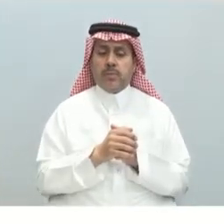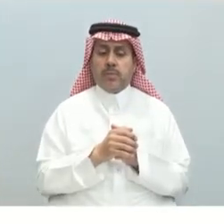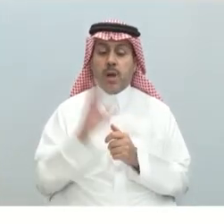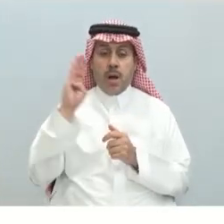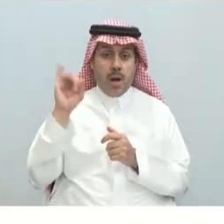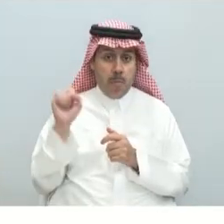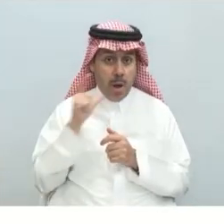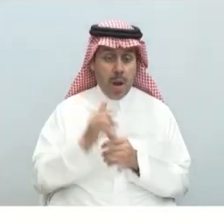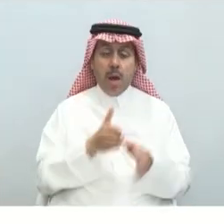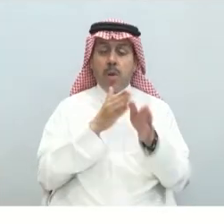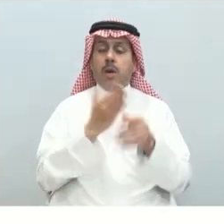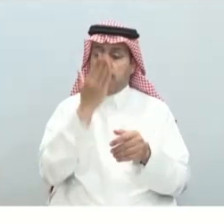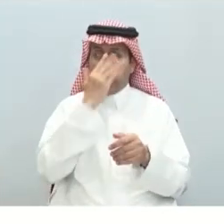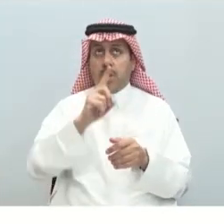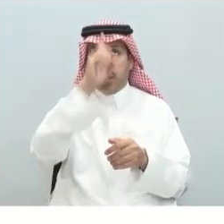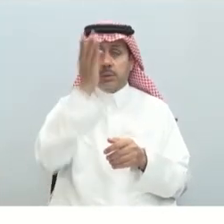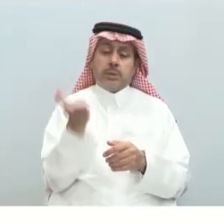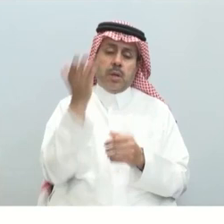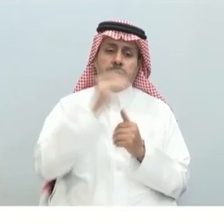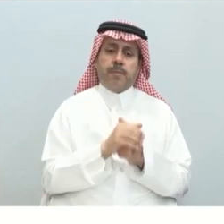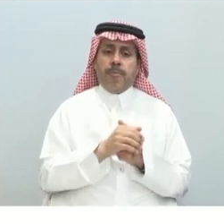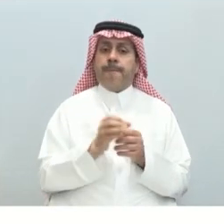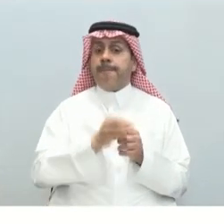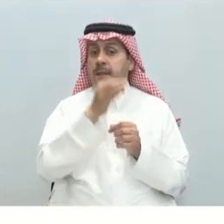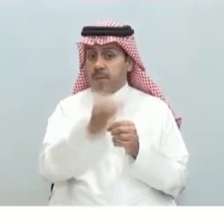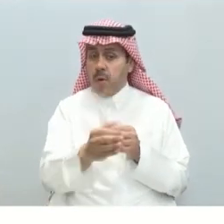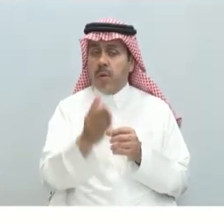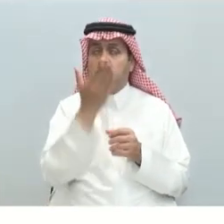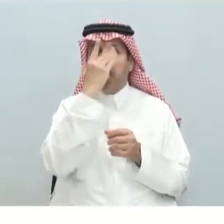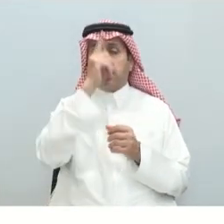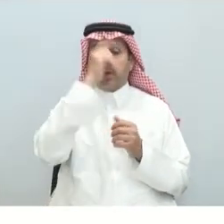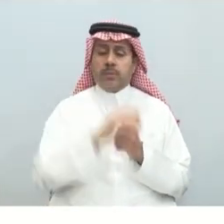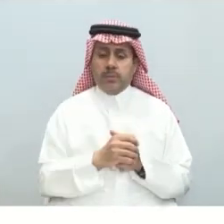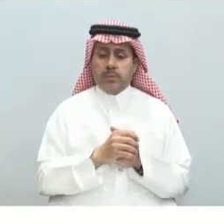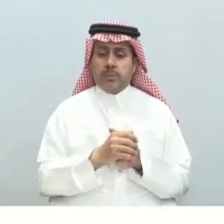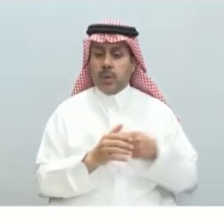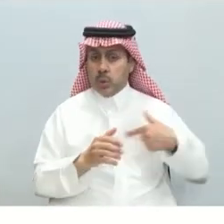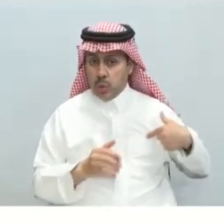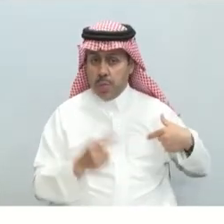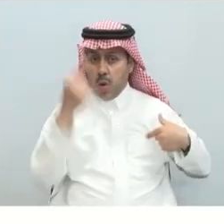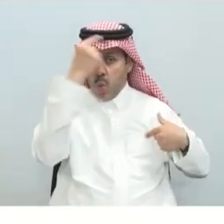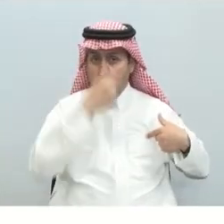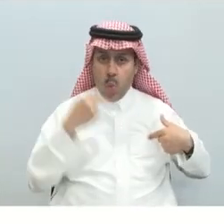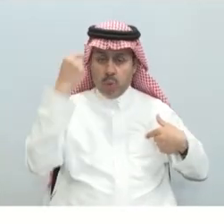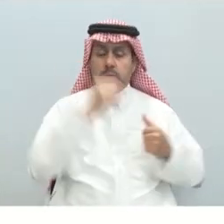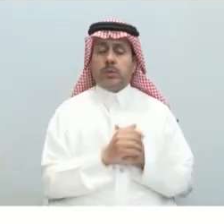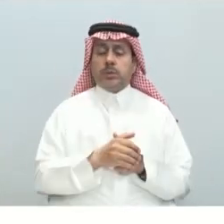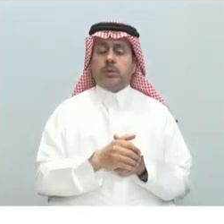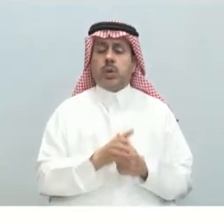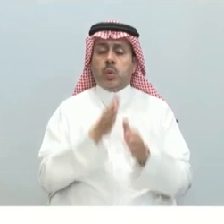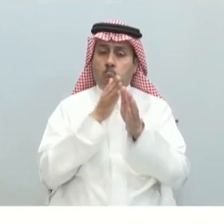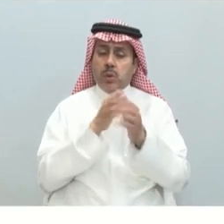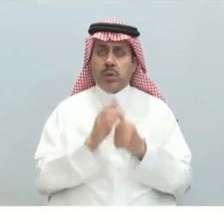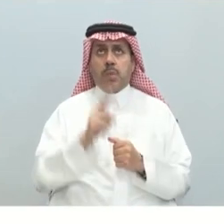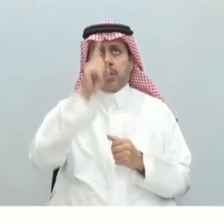لكمال الاقبال على عباده الله تعالى في مواضع عبادته فسمي الوجه وجها لانه يواجه به